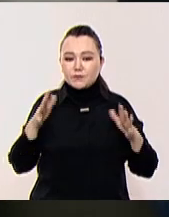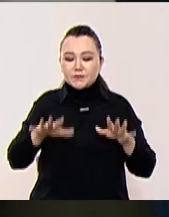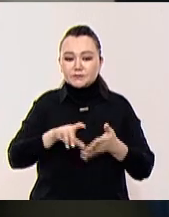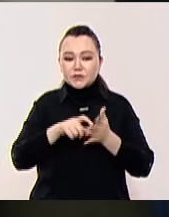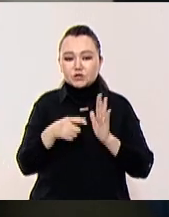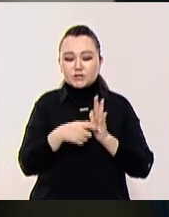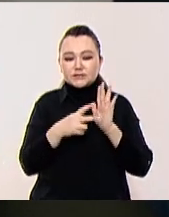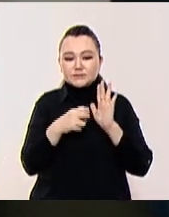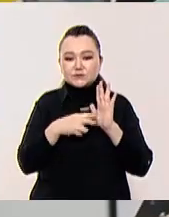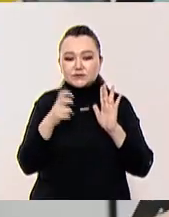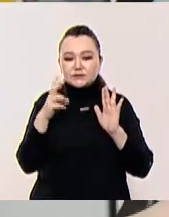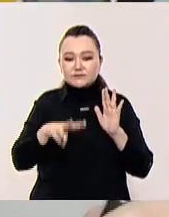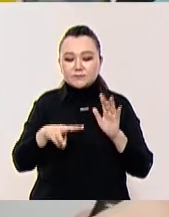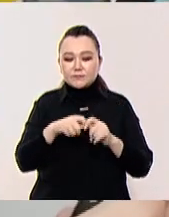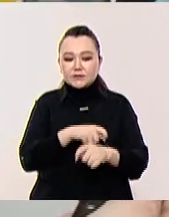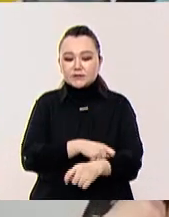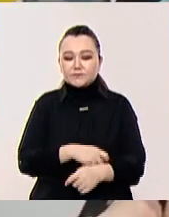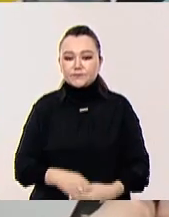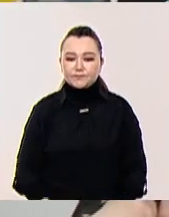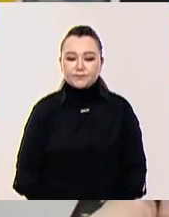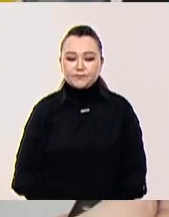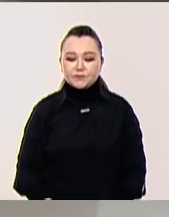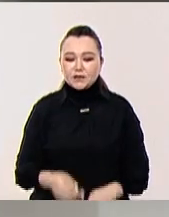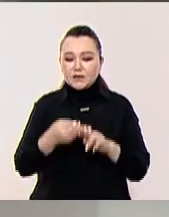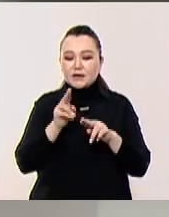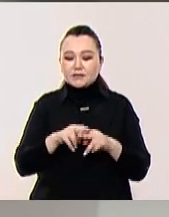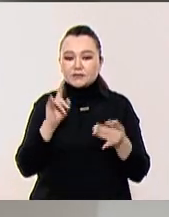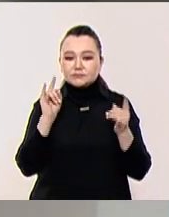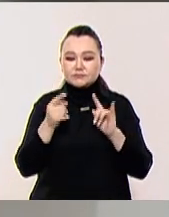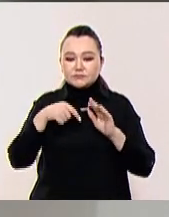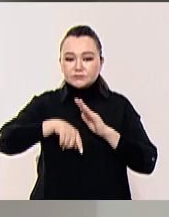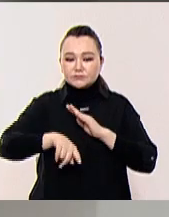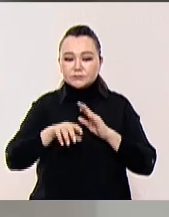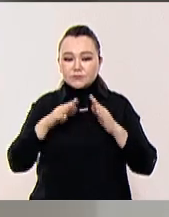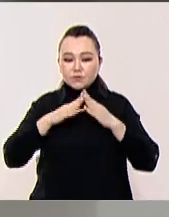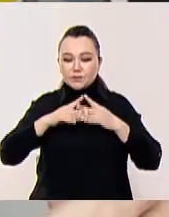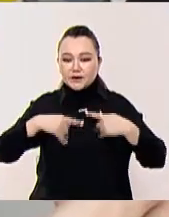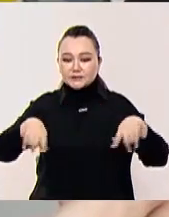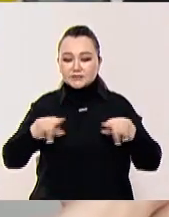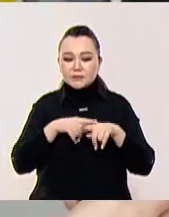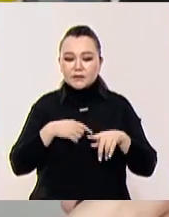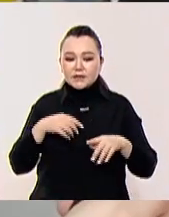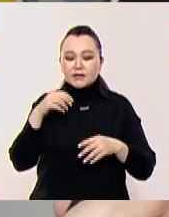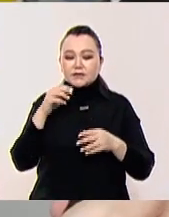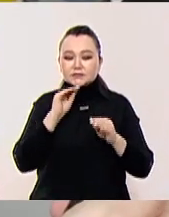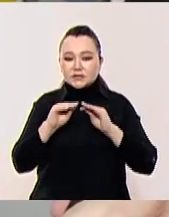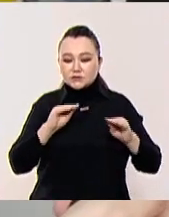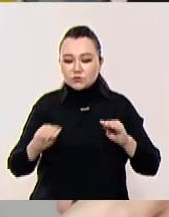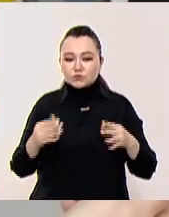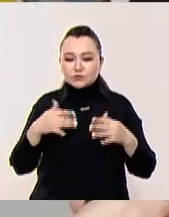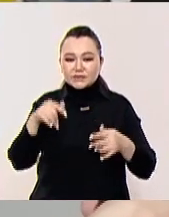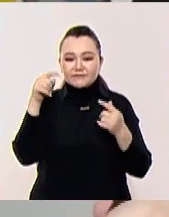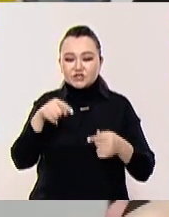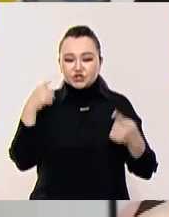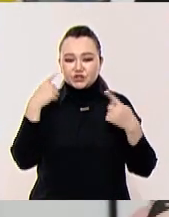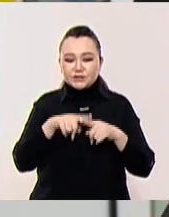площадью 700 квадратов. Акимат выделил нам вот это помещение. Мы, значит, со своей стороны, как фонд, оснастили этот центр соответствующим